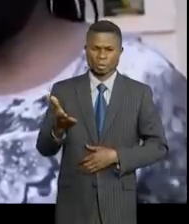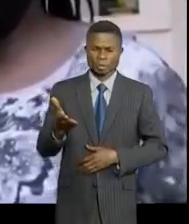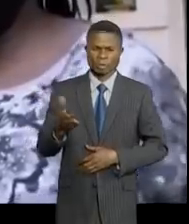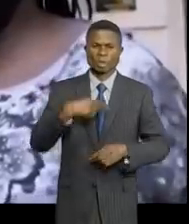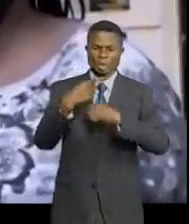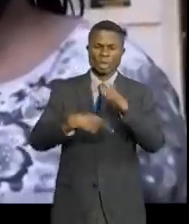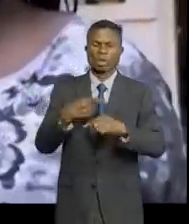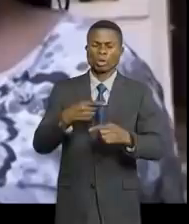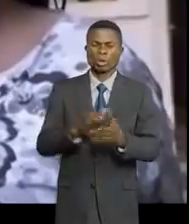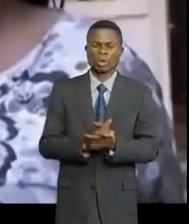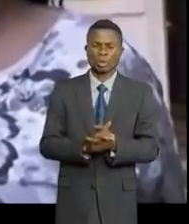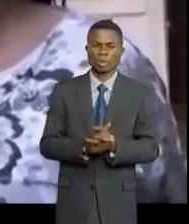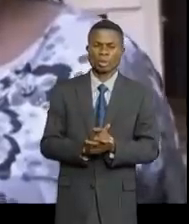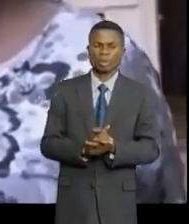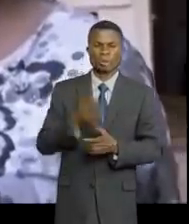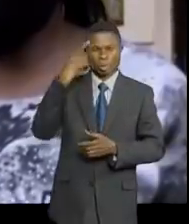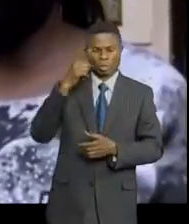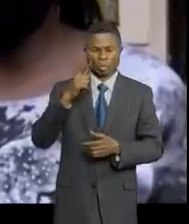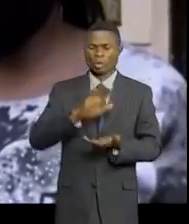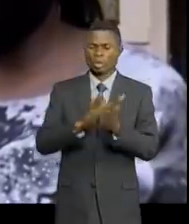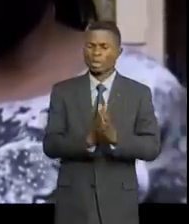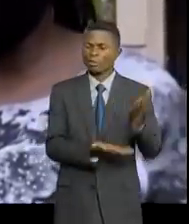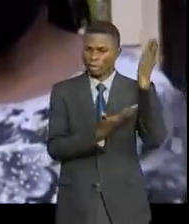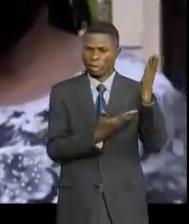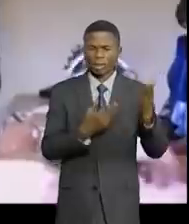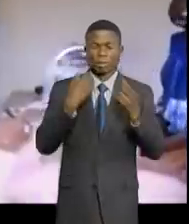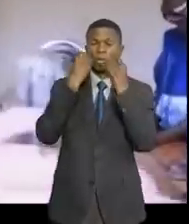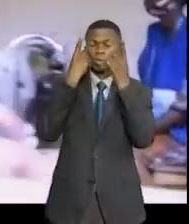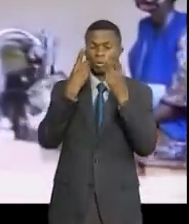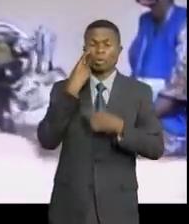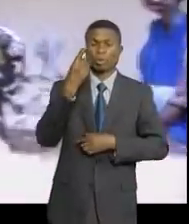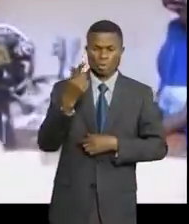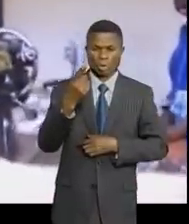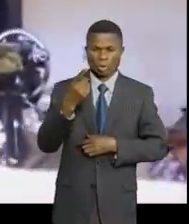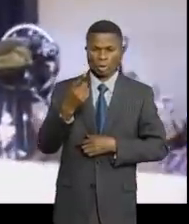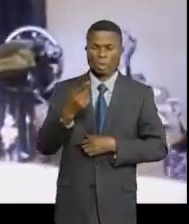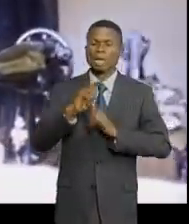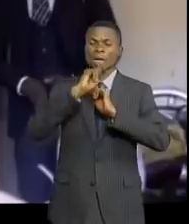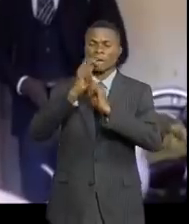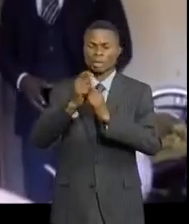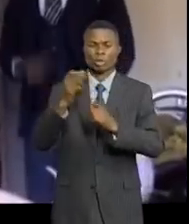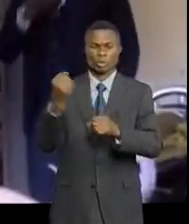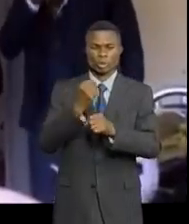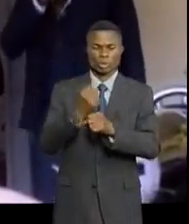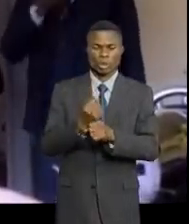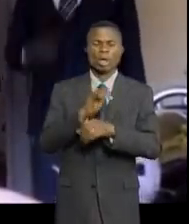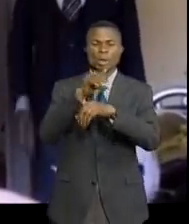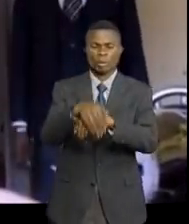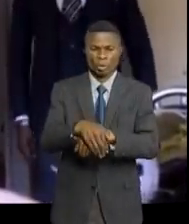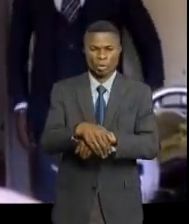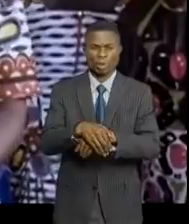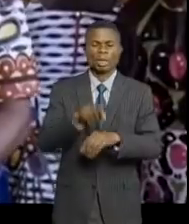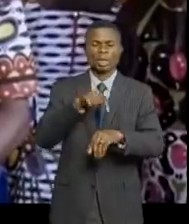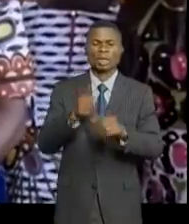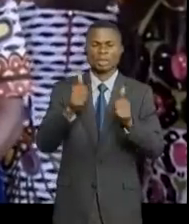un appel à la jeunesse pour la rendre utile. Je suis très émerveillée de voir les dames et messieurs qui ont participé pendant un bon